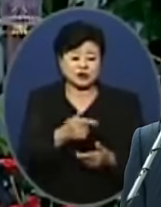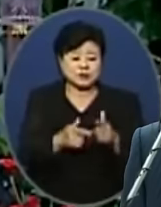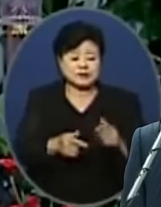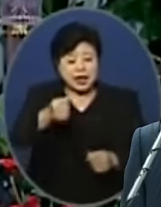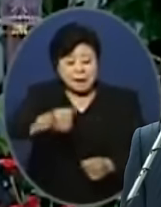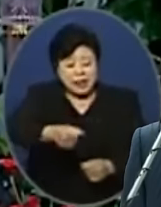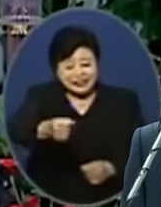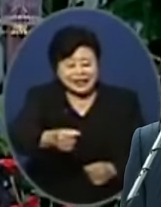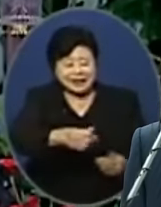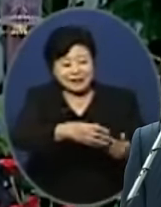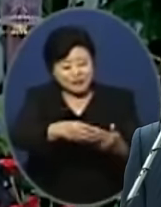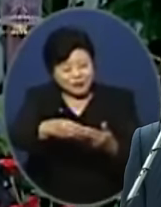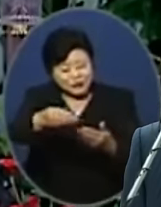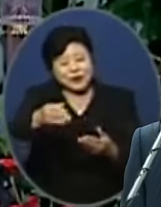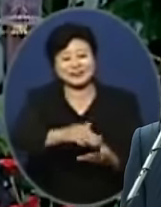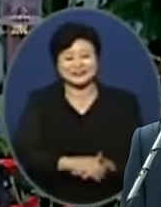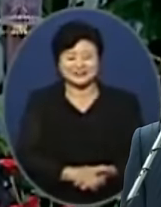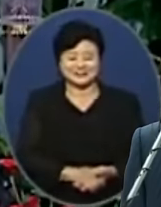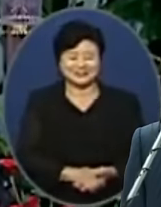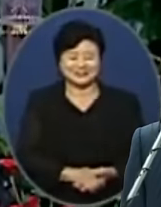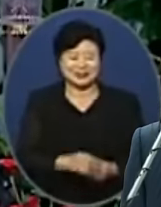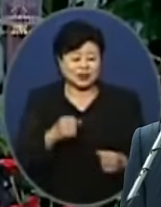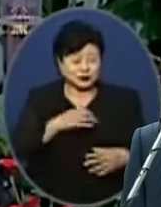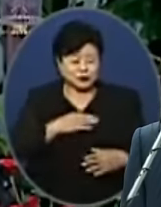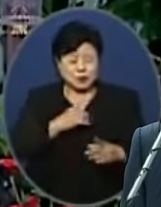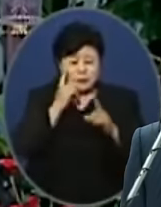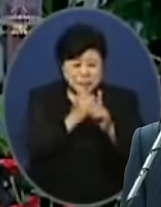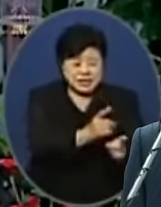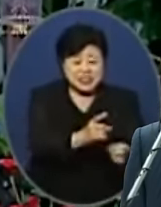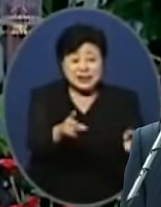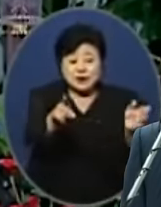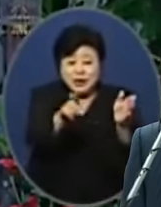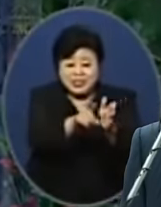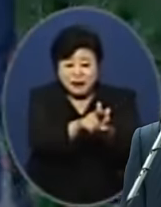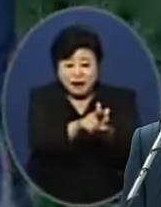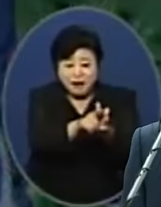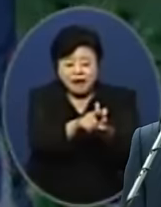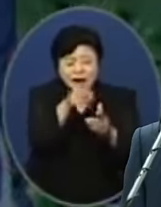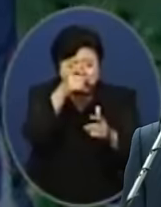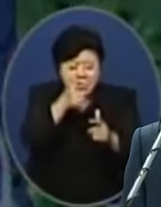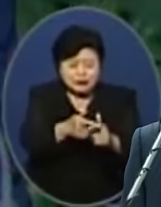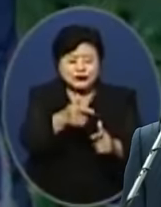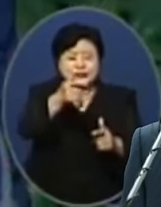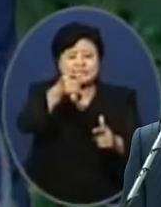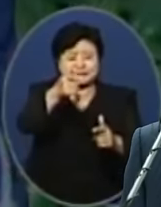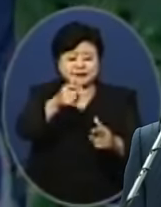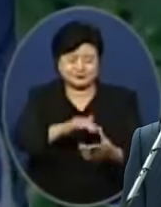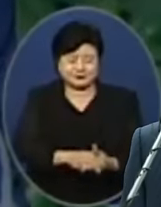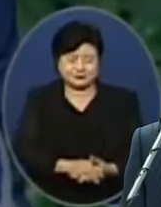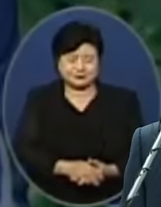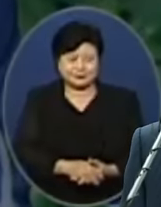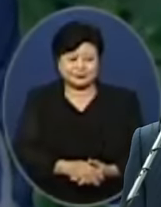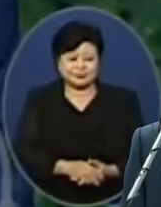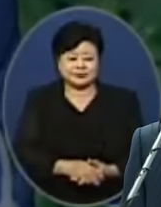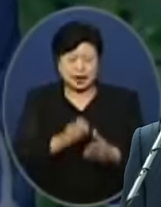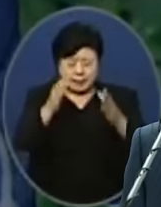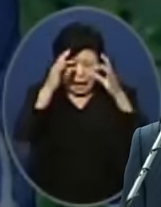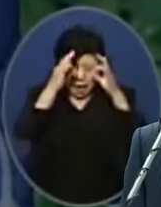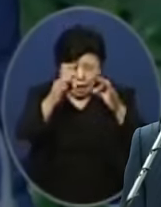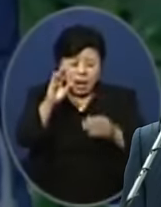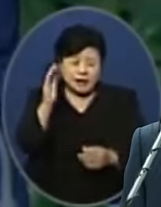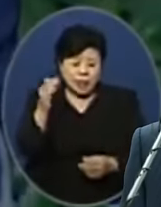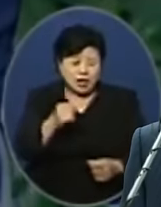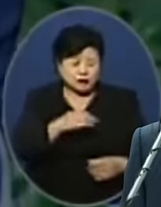지팡이와 막대기가 나를 안위하시나이다. 두려움을 이기기 위해서는 우리가 예수님을 고의적으로 바라봐야 되는